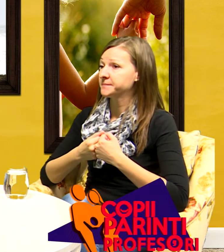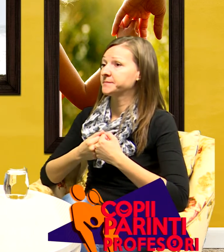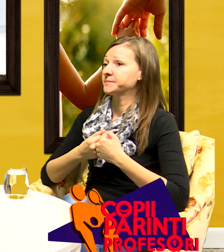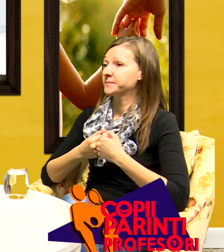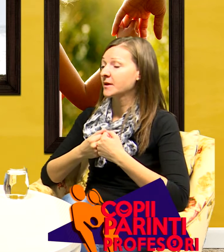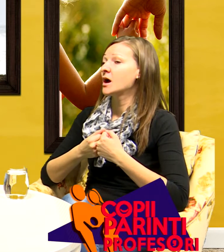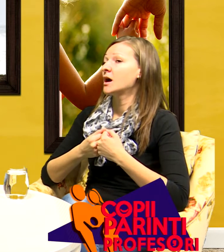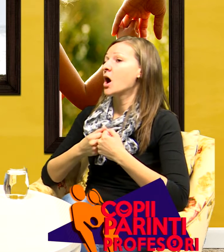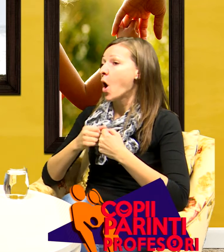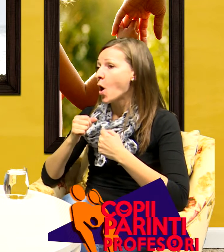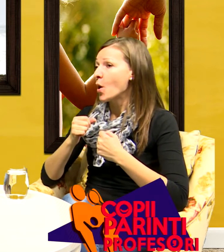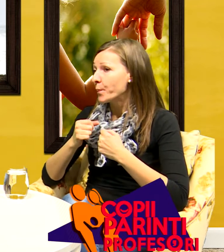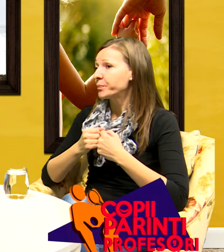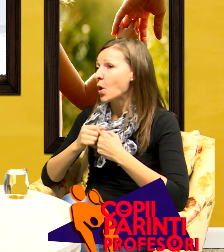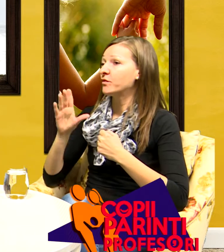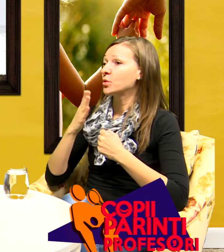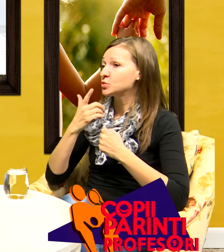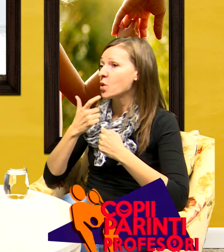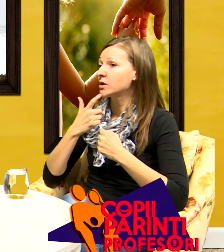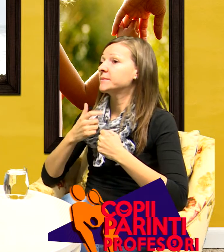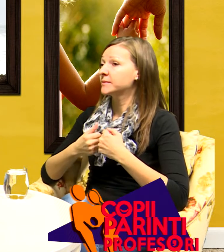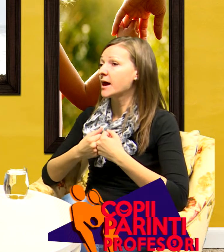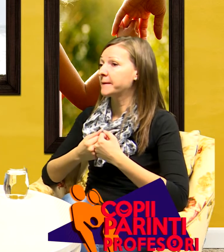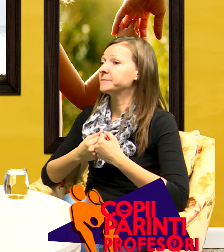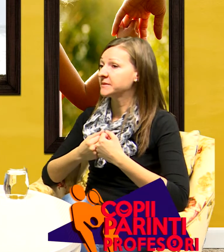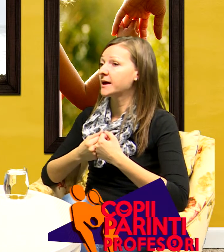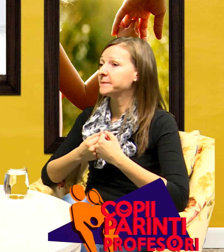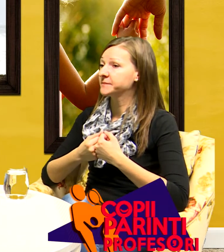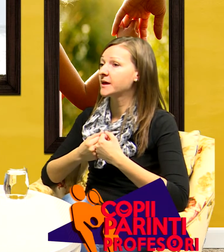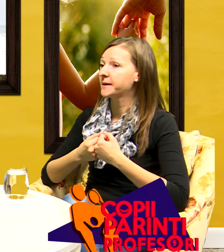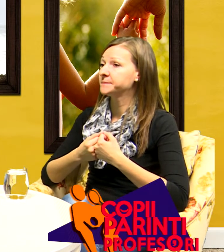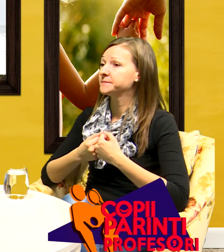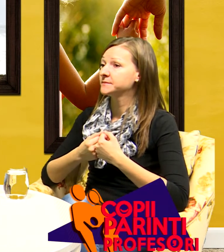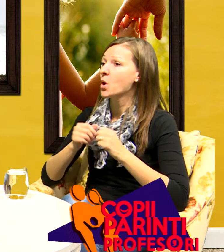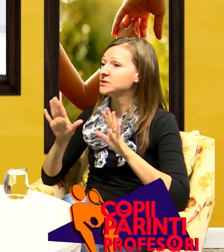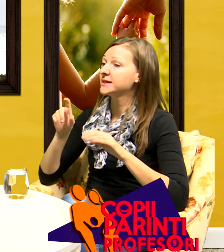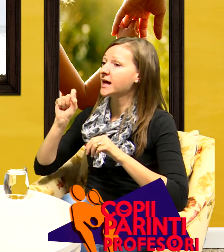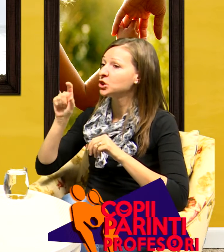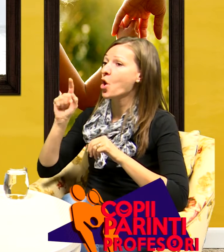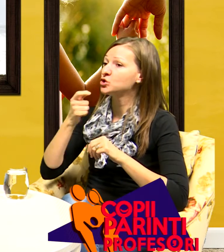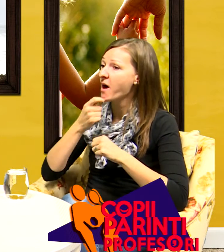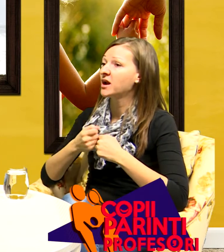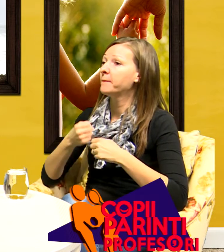Soțul ei a făcut școala la Craiova, școala specială pentru persoane.